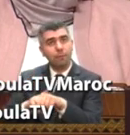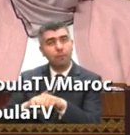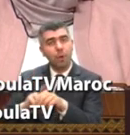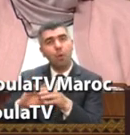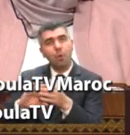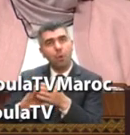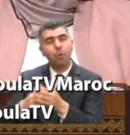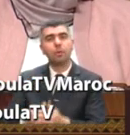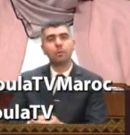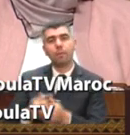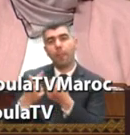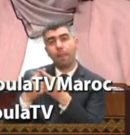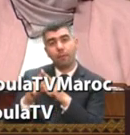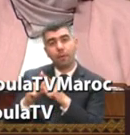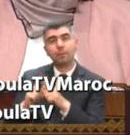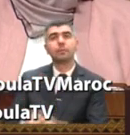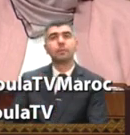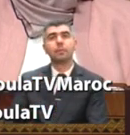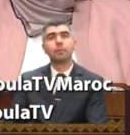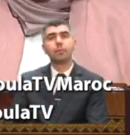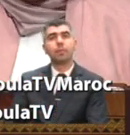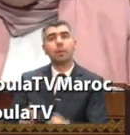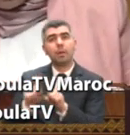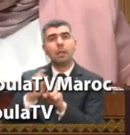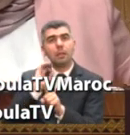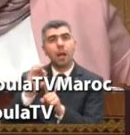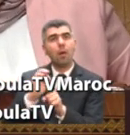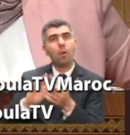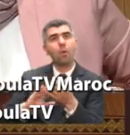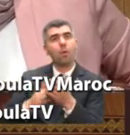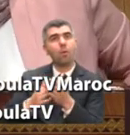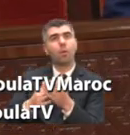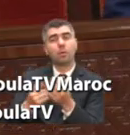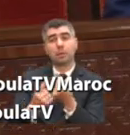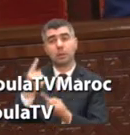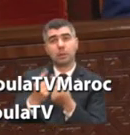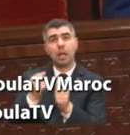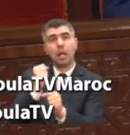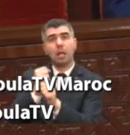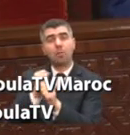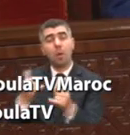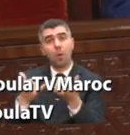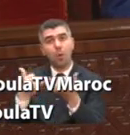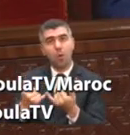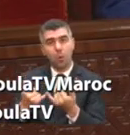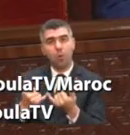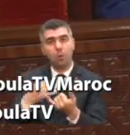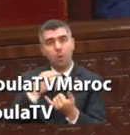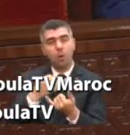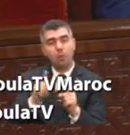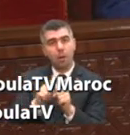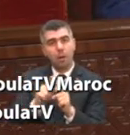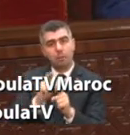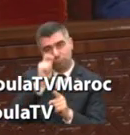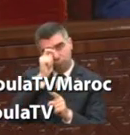طائلة كل السلطات والهيئات الدستورية كل في مجال اختصاصها. اليوم لا بد أن نهنئكم سيد الوزير